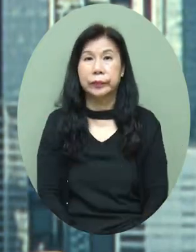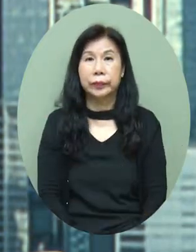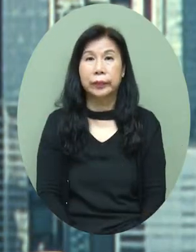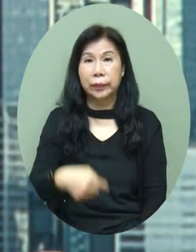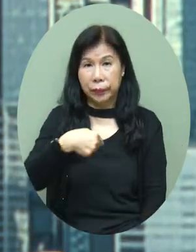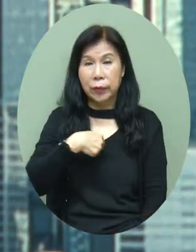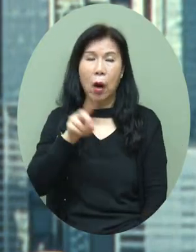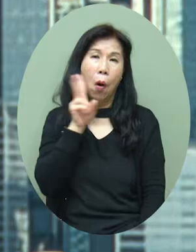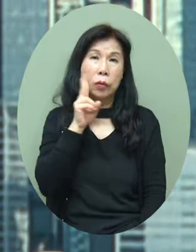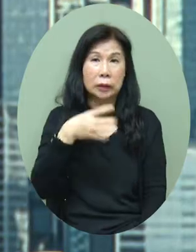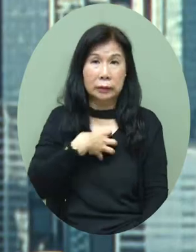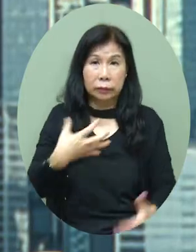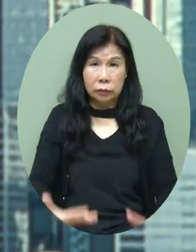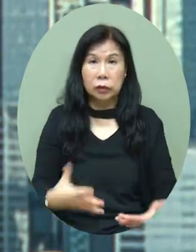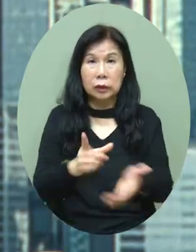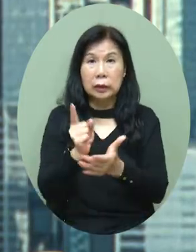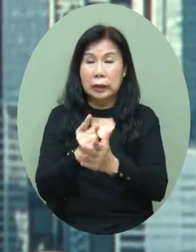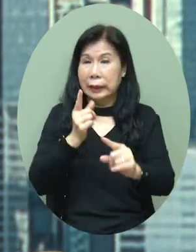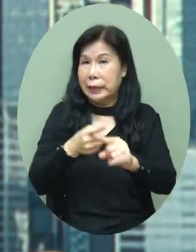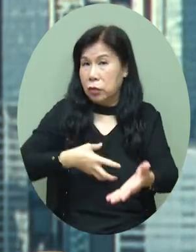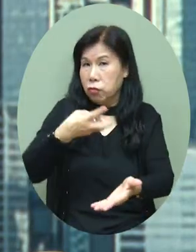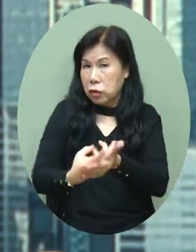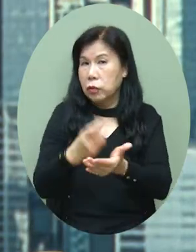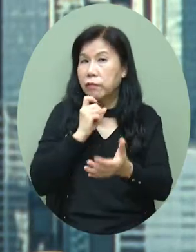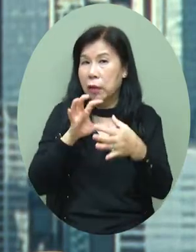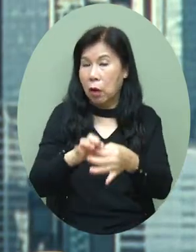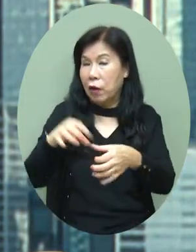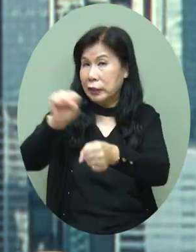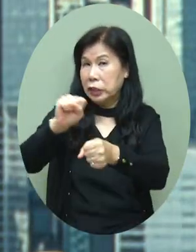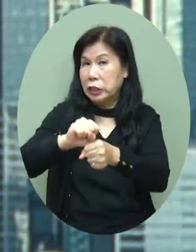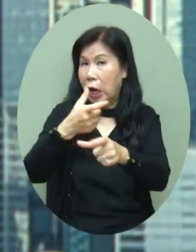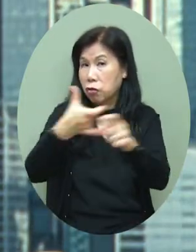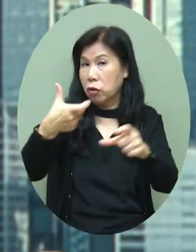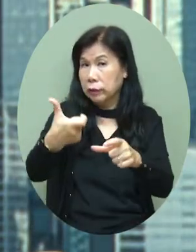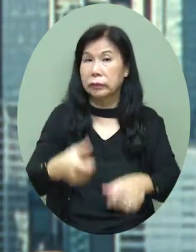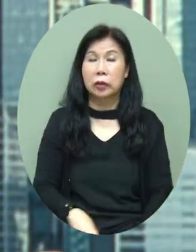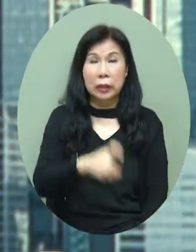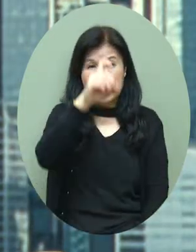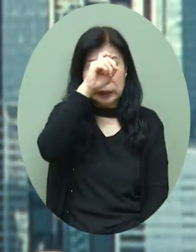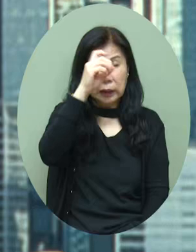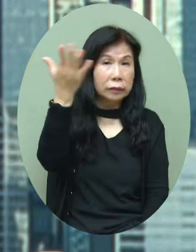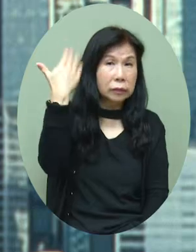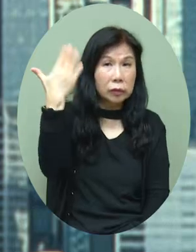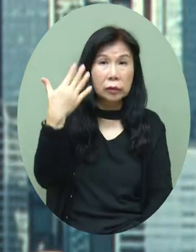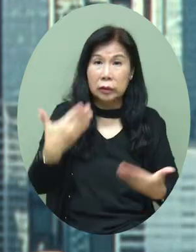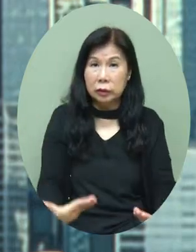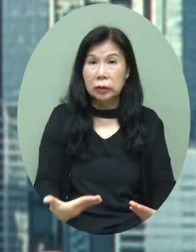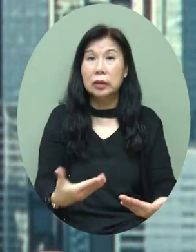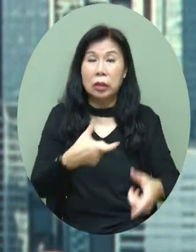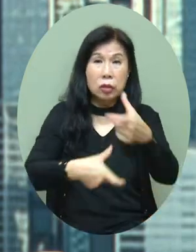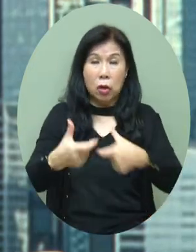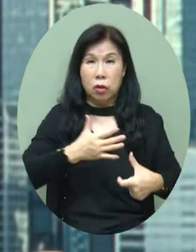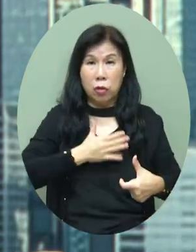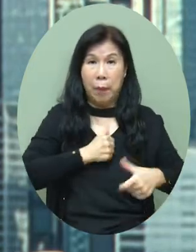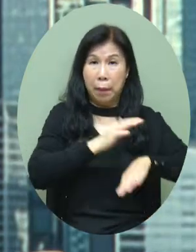所以我哋覺得今年我哋係要比較審慎咁處理呢個問題。咁大家可能亦都會記得，今年嘅財政預